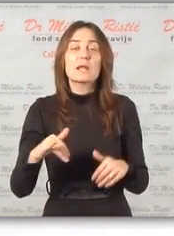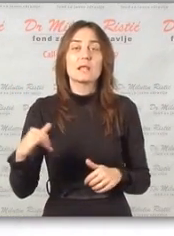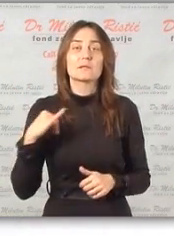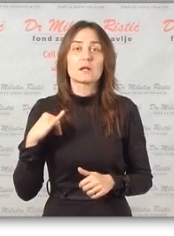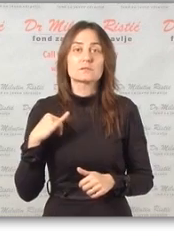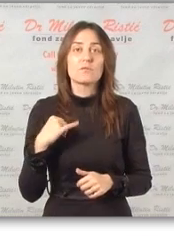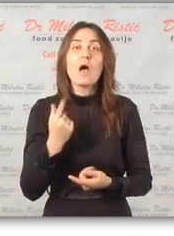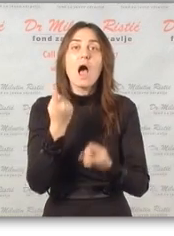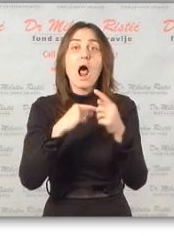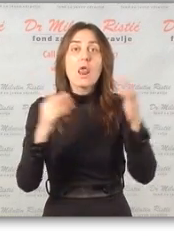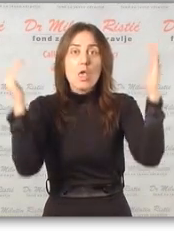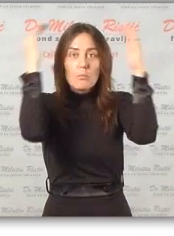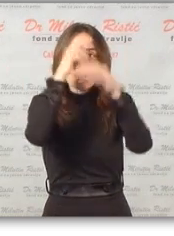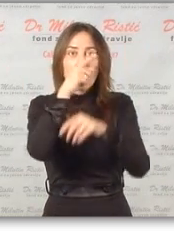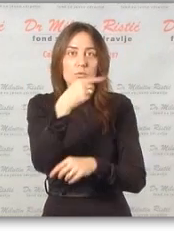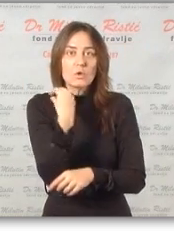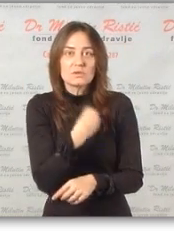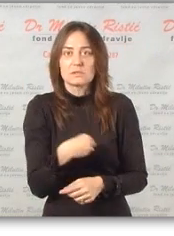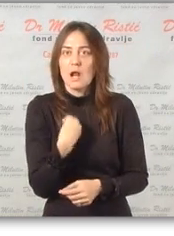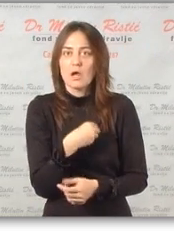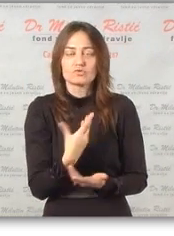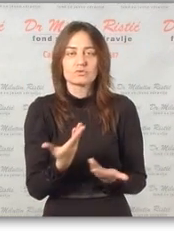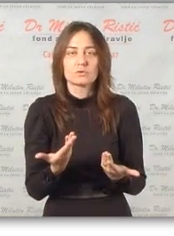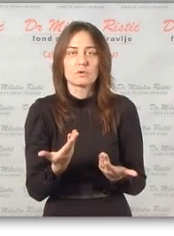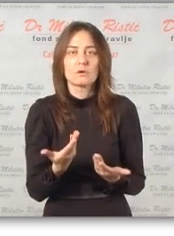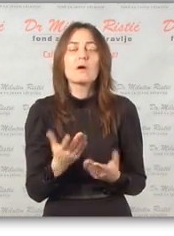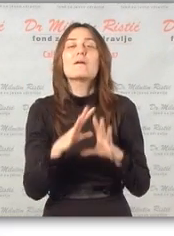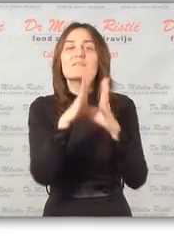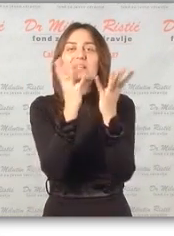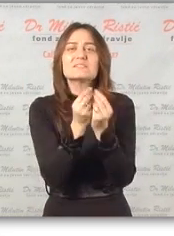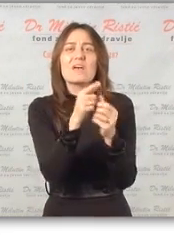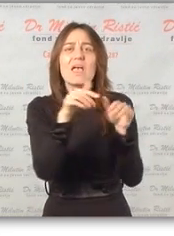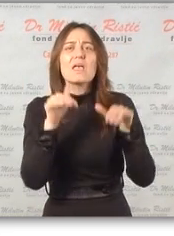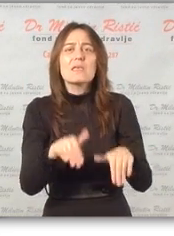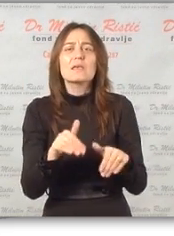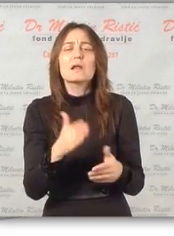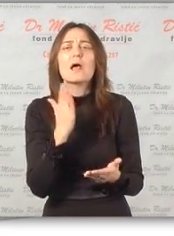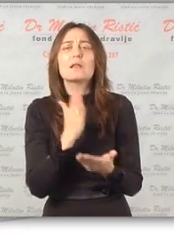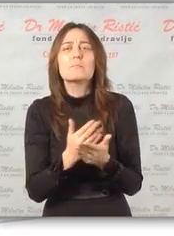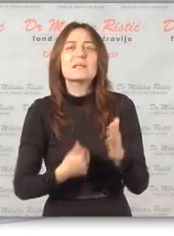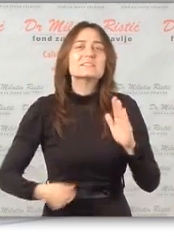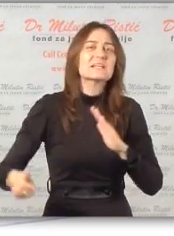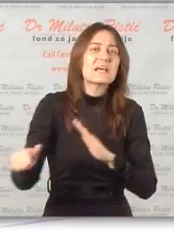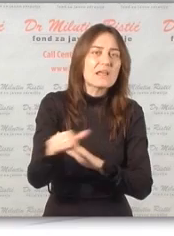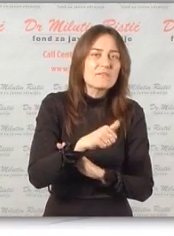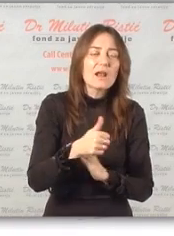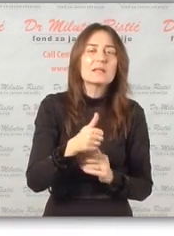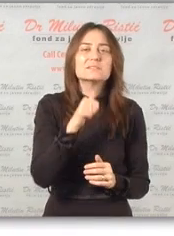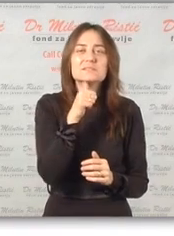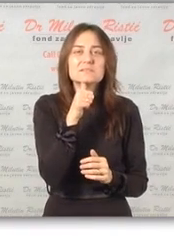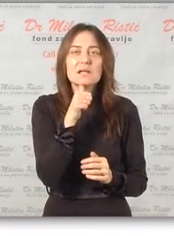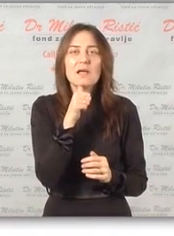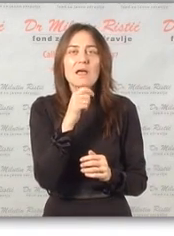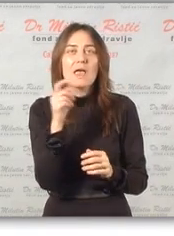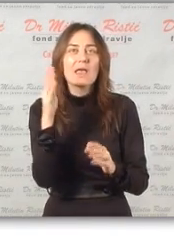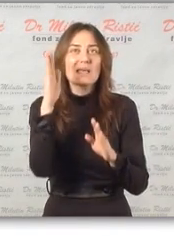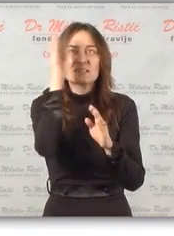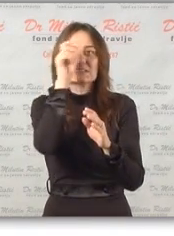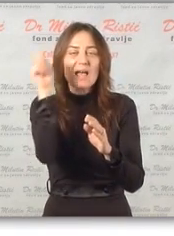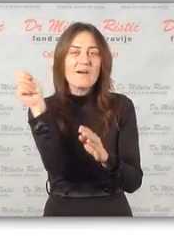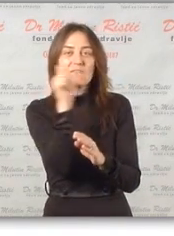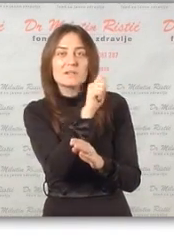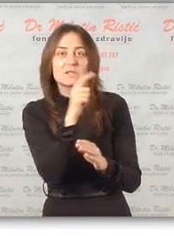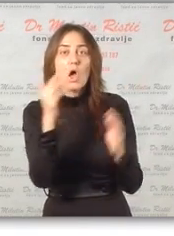su u igri interesantne, ali u mraku deluju zastrašujuće. Znači, sve one igre tipa skrivalice